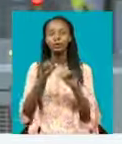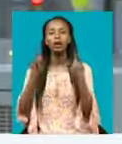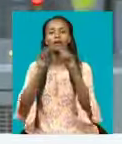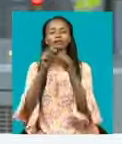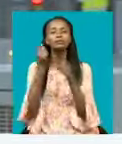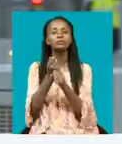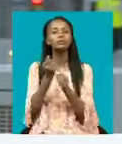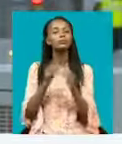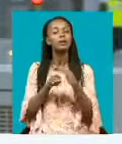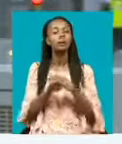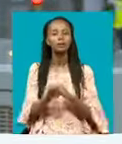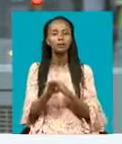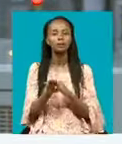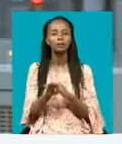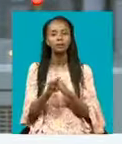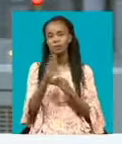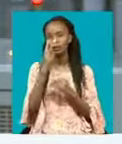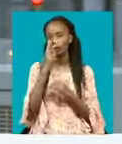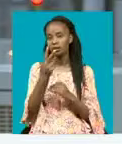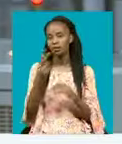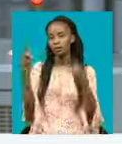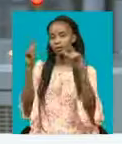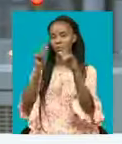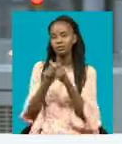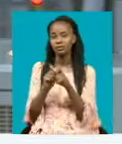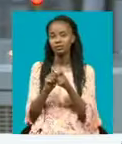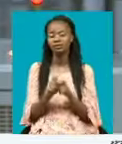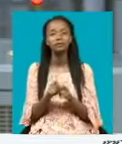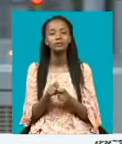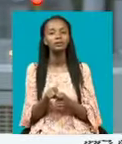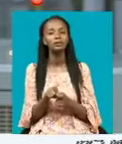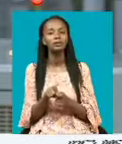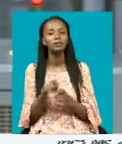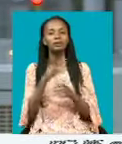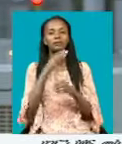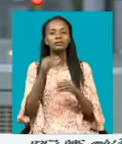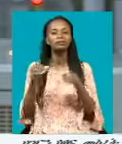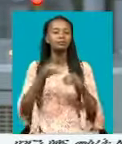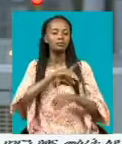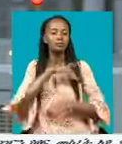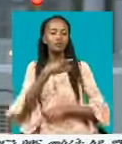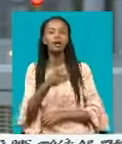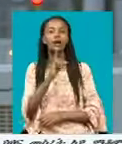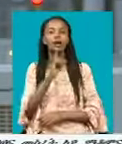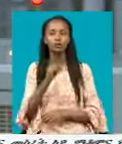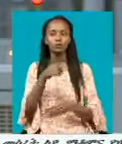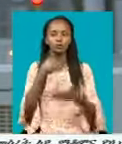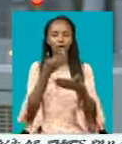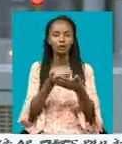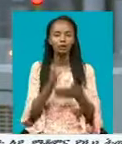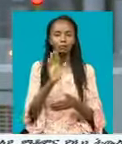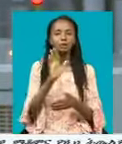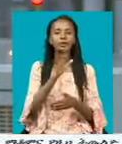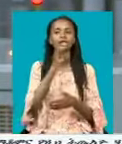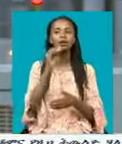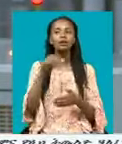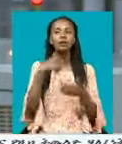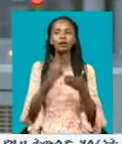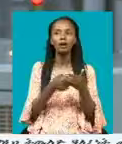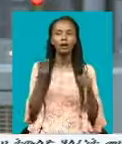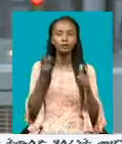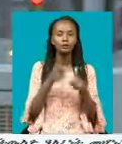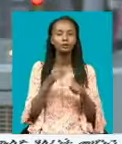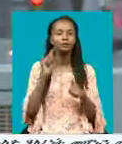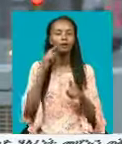እንደዚህ አይነት ስራዎች ውስጥ መግባት ያው ያየነውን አይነት ዳሜጅ ወይም ኪሳራ ነው የሚያደርሰው እና ያው ይሄ አገሪቷን